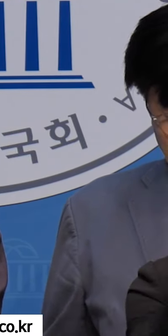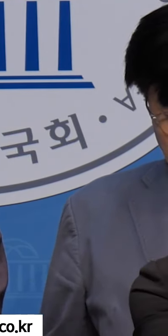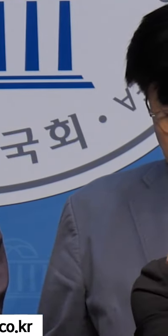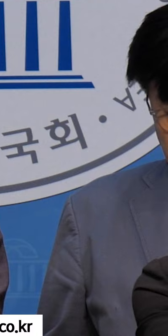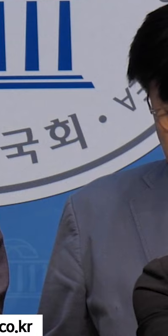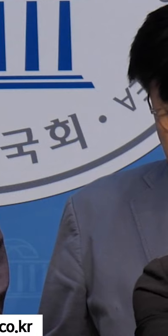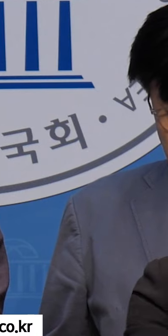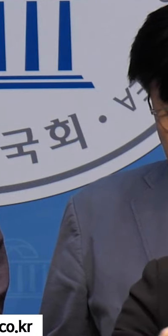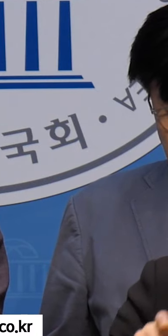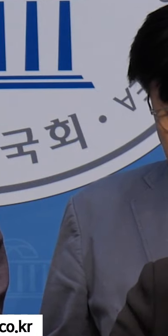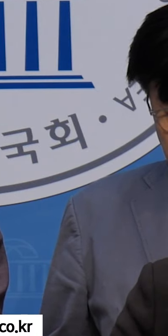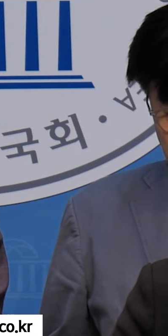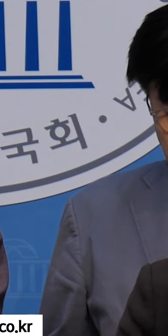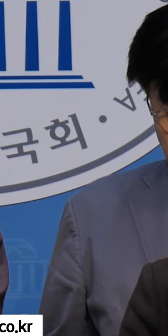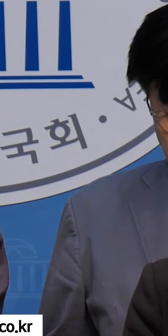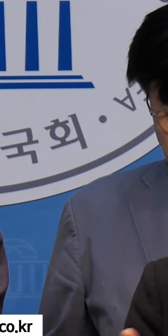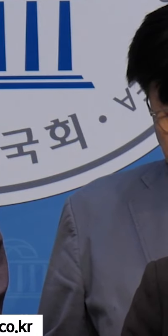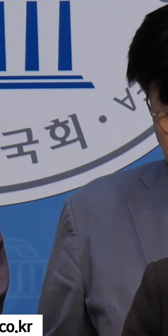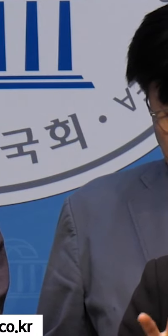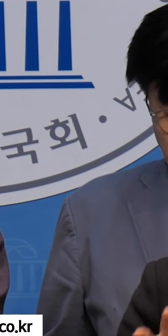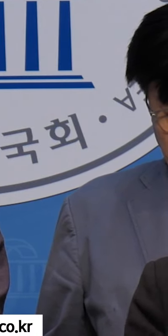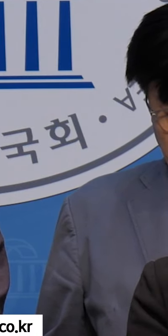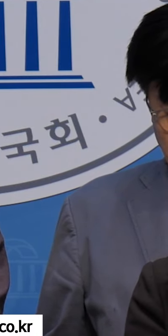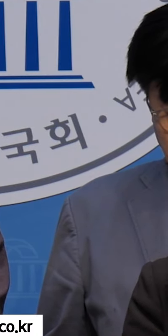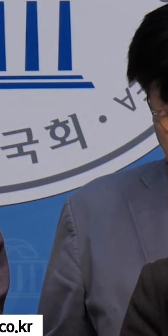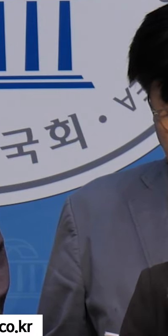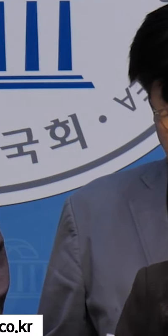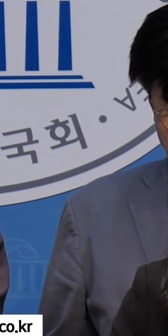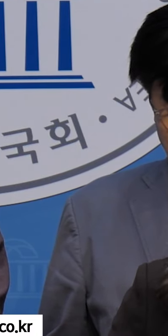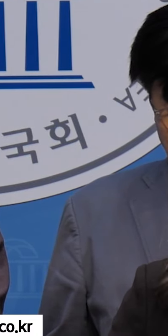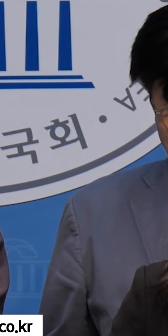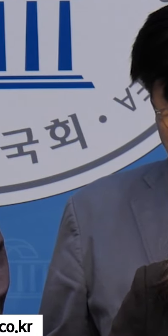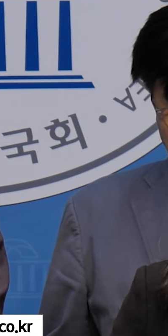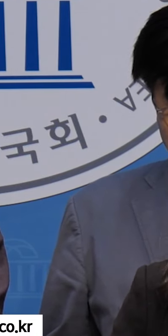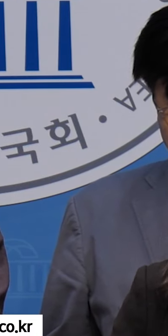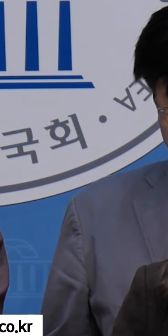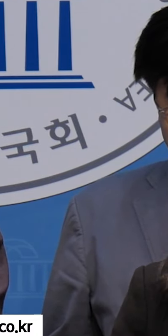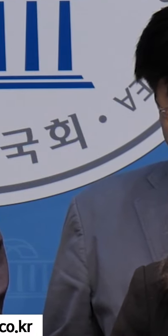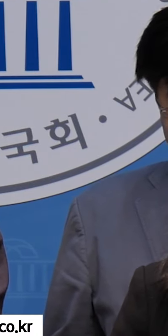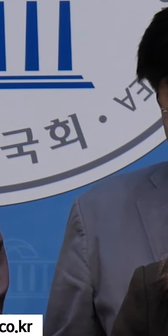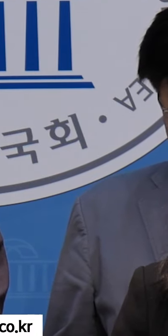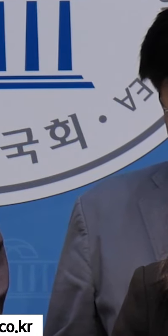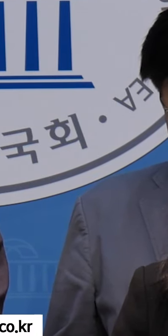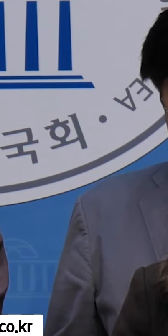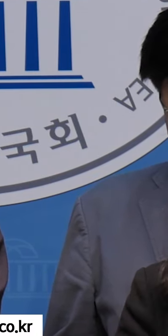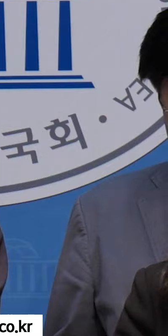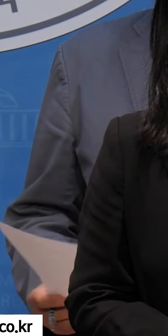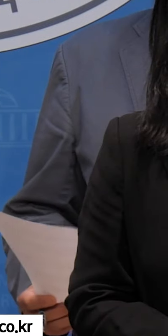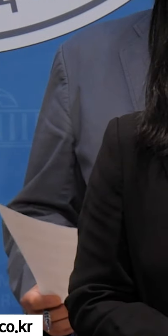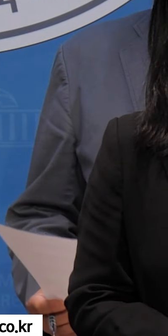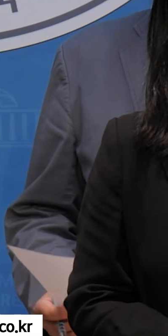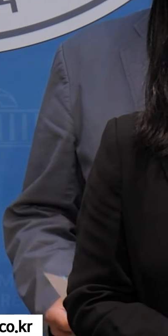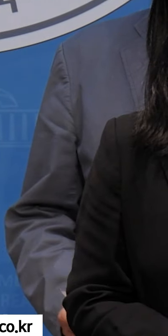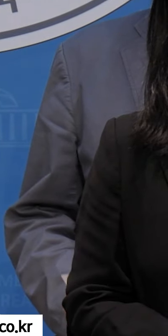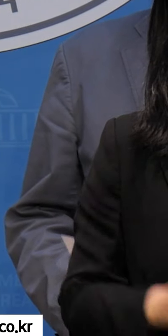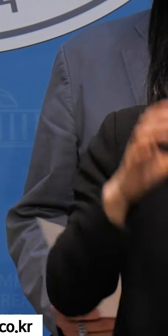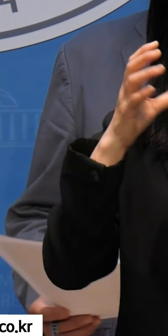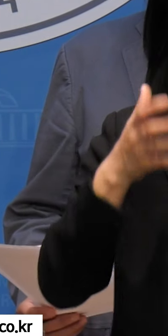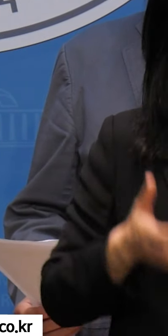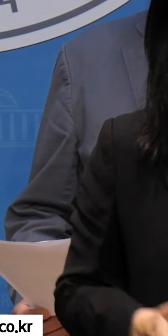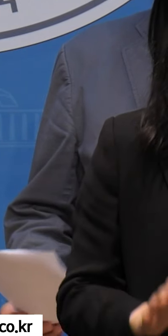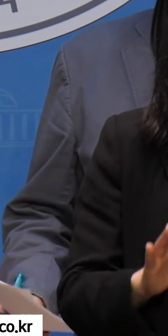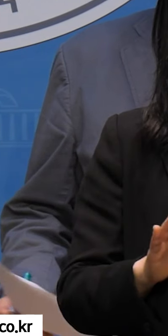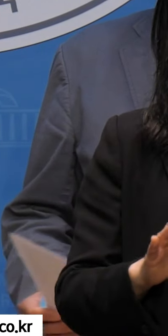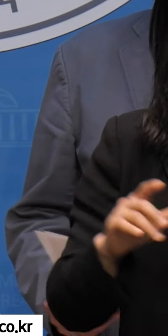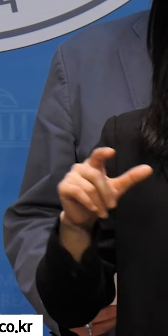이제라도 늦었습니다마는 시작할 때가 됐다 이런 생각을 합니다. 잘 부탁드립니다. 저출생